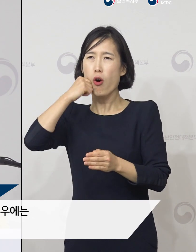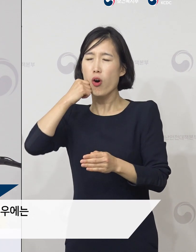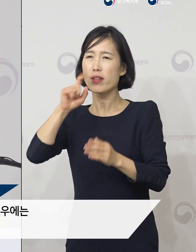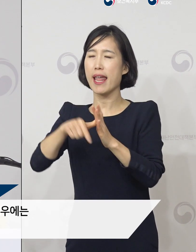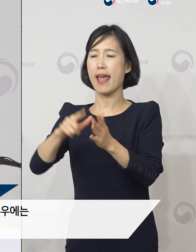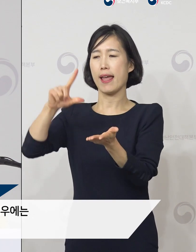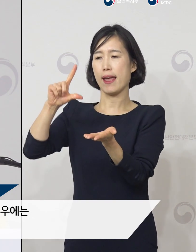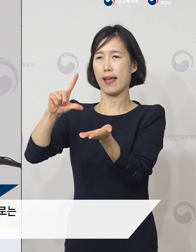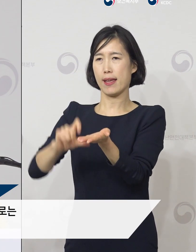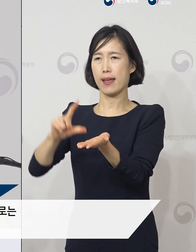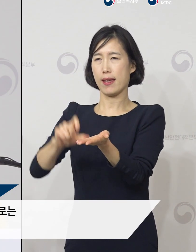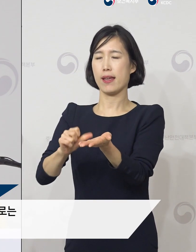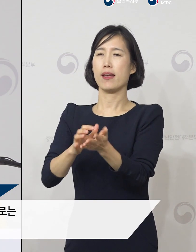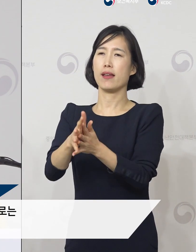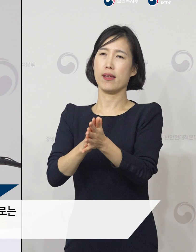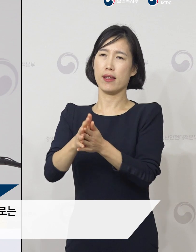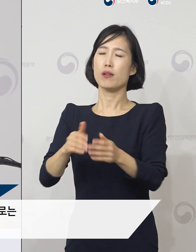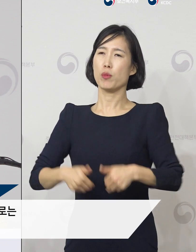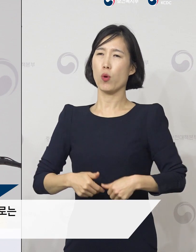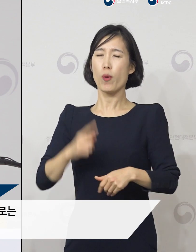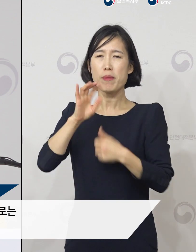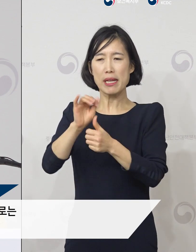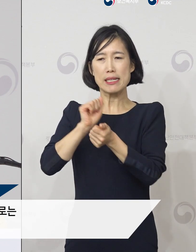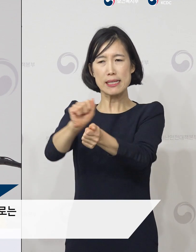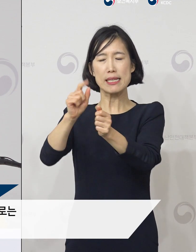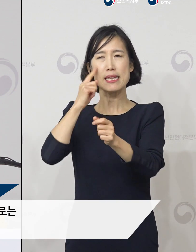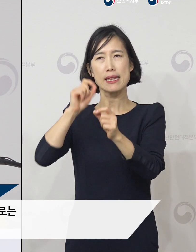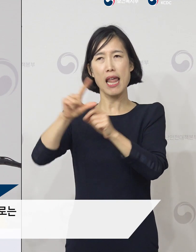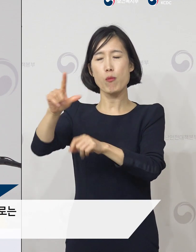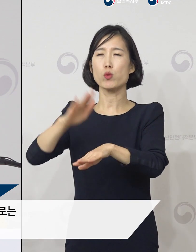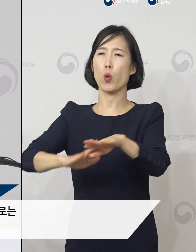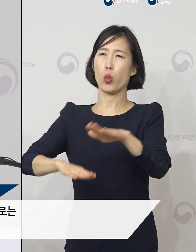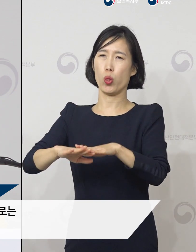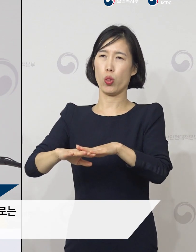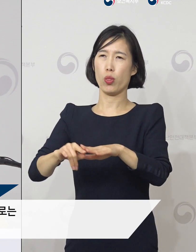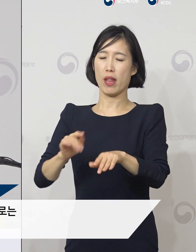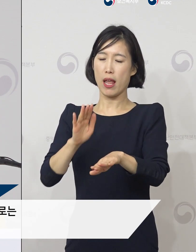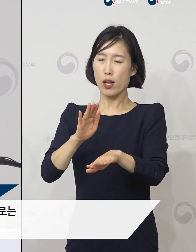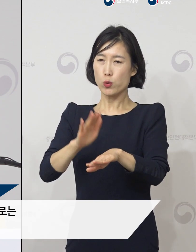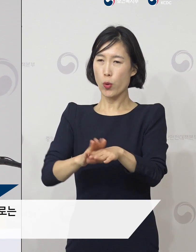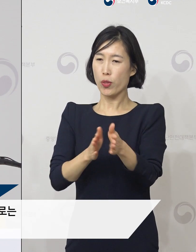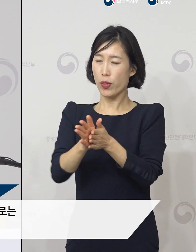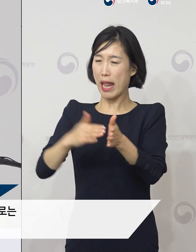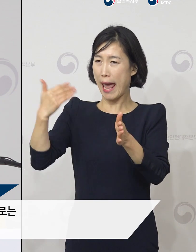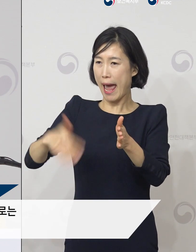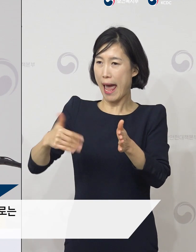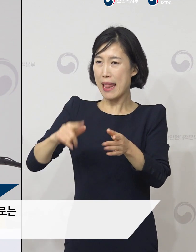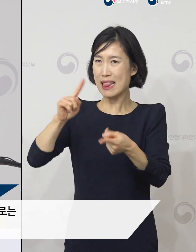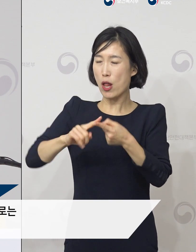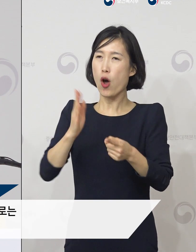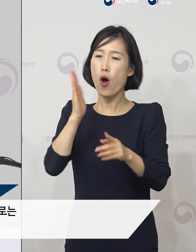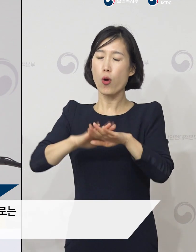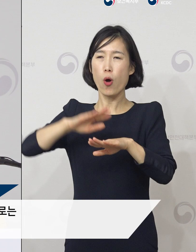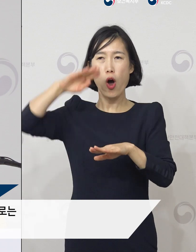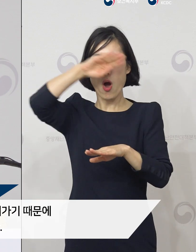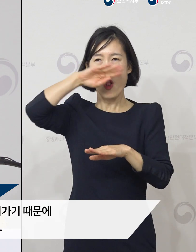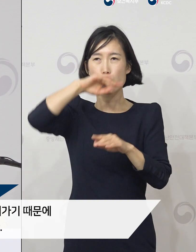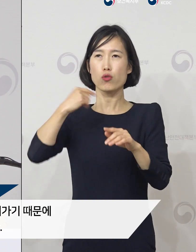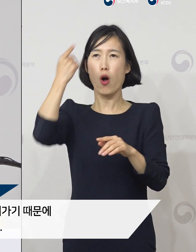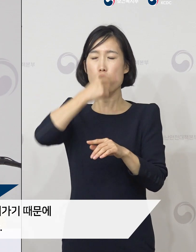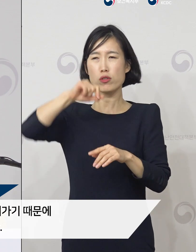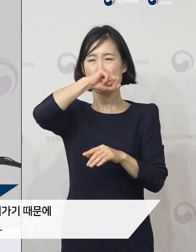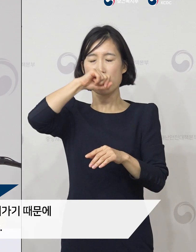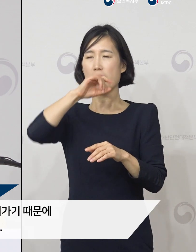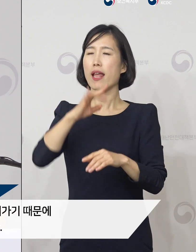사용하십시오. 손을 통해 감염될 수 있기 때문에 씻지 않은 손으로는 얼굴을 만지지 않도록 주의해 주십시오.